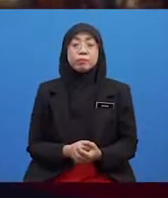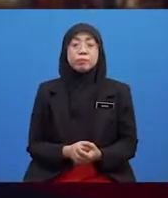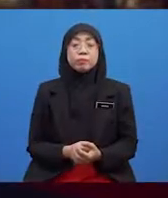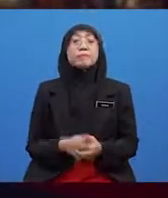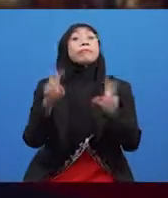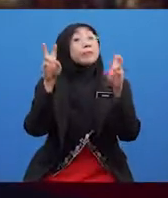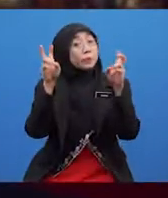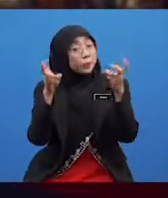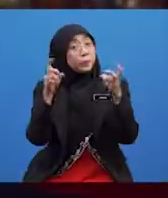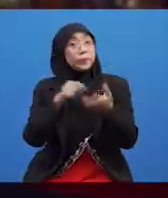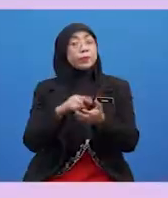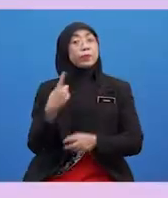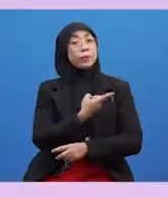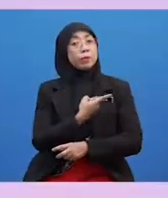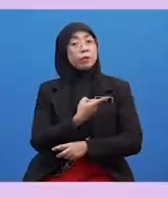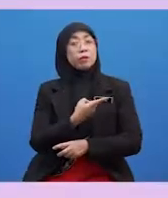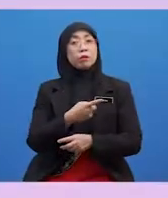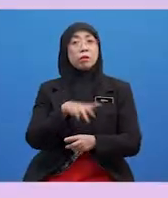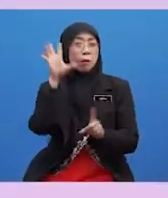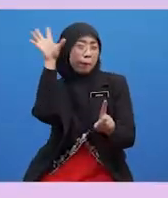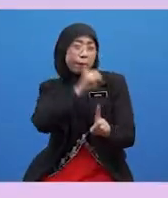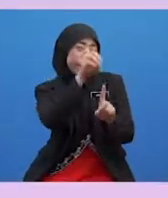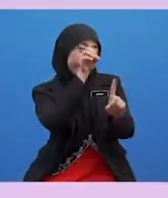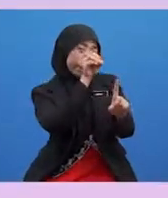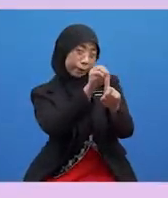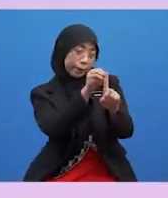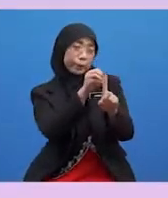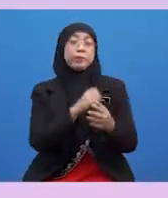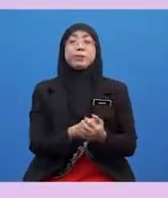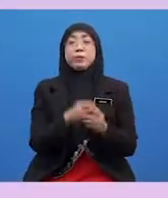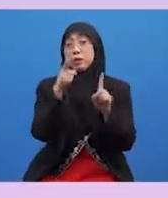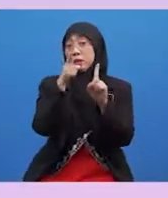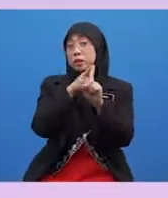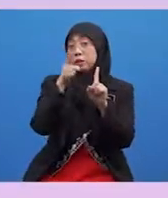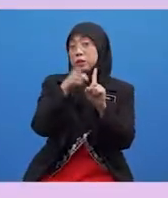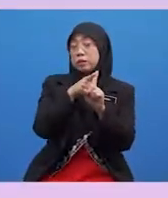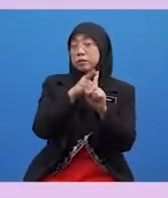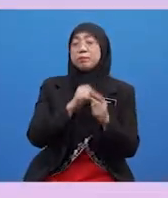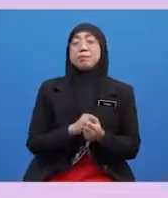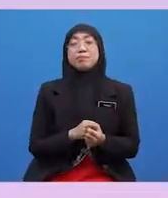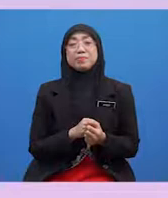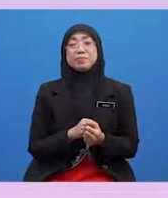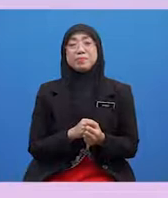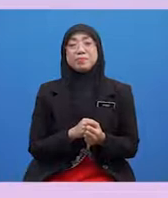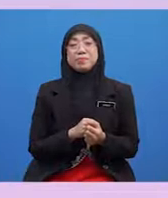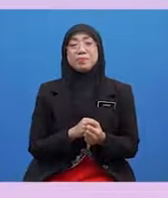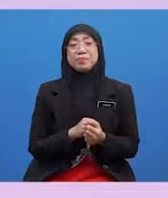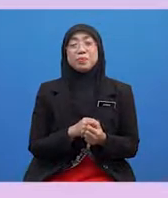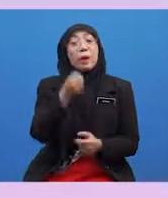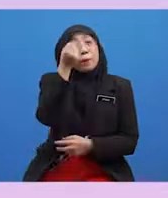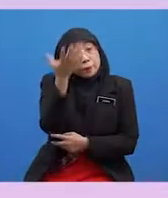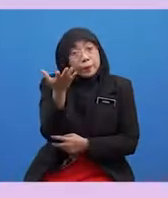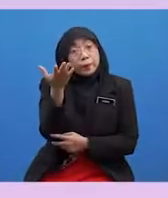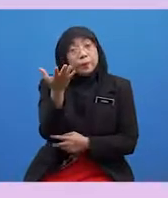ini, kita akan cuba mencapai objektif pembelajaran seperti berikut. Yang pertama,